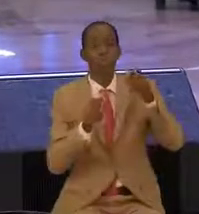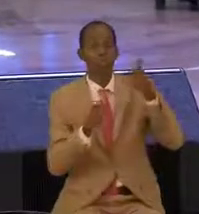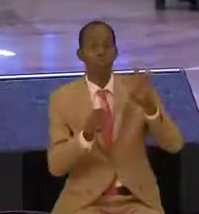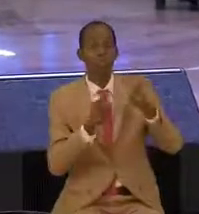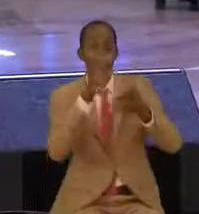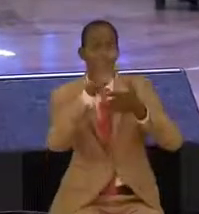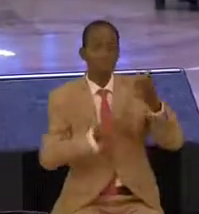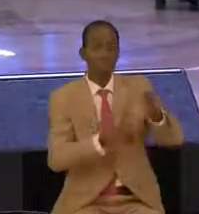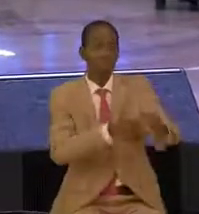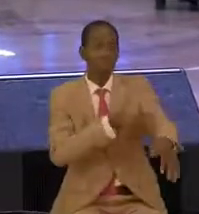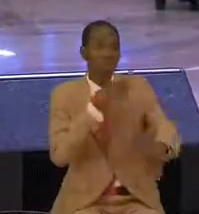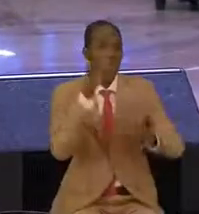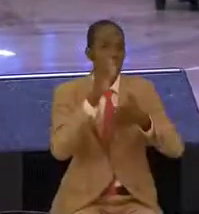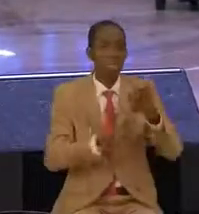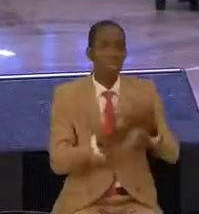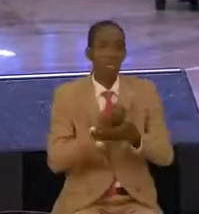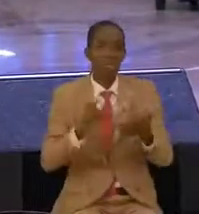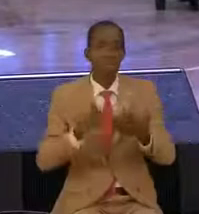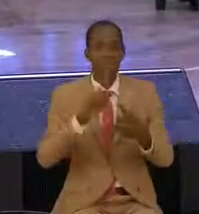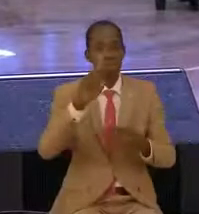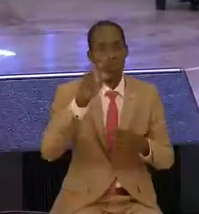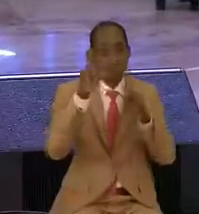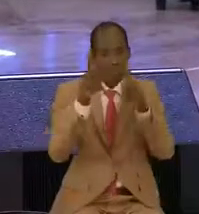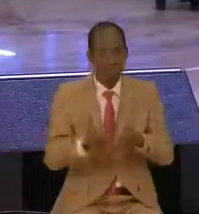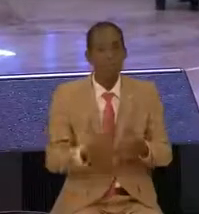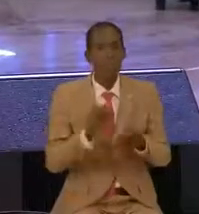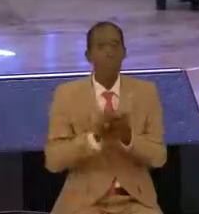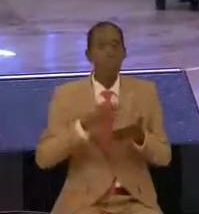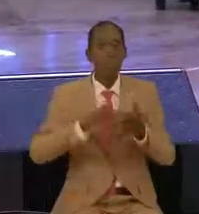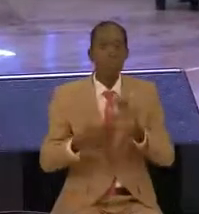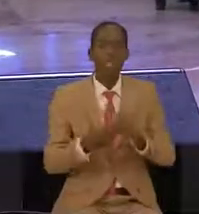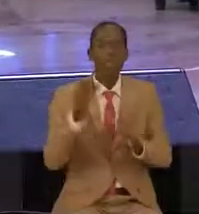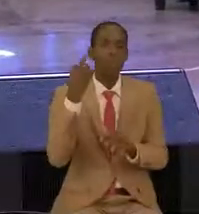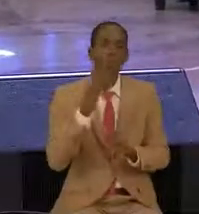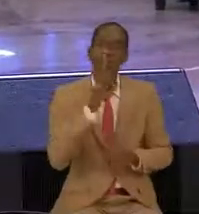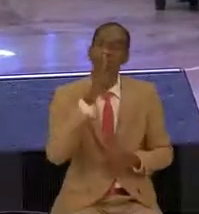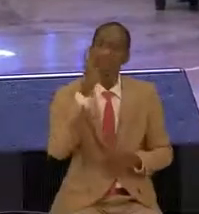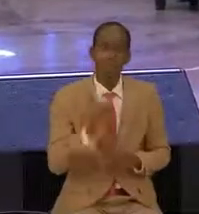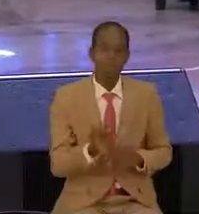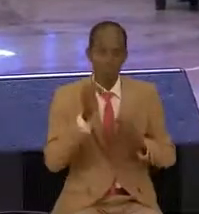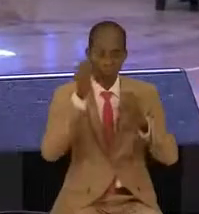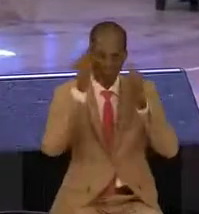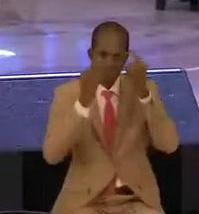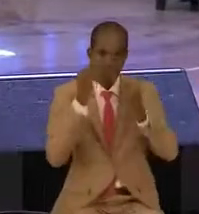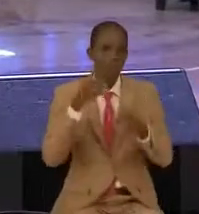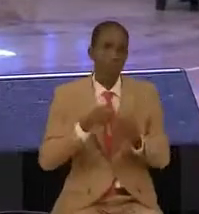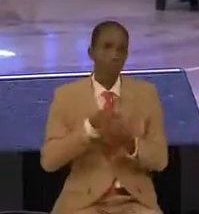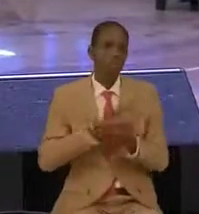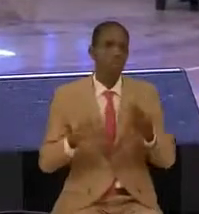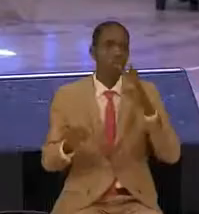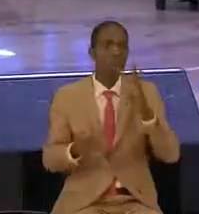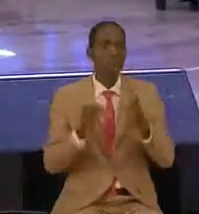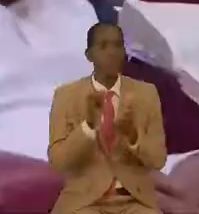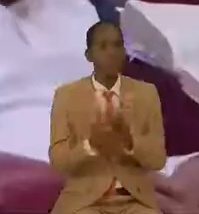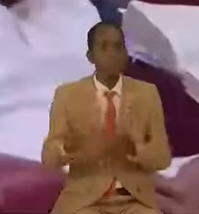une missive de 24 chapitres adressée à un seul homme, c'est vraiment un souci. Et le